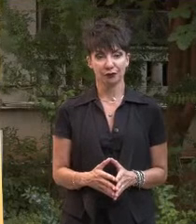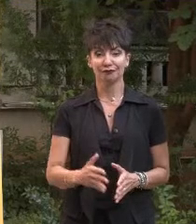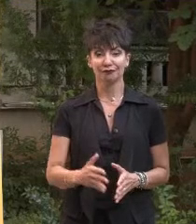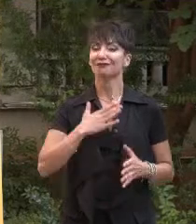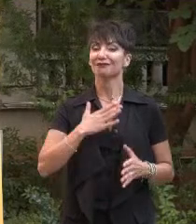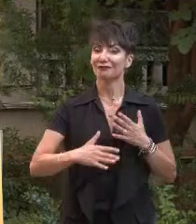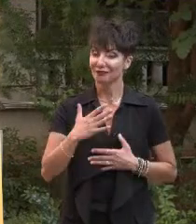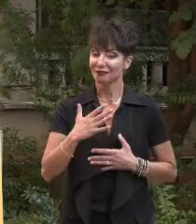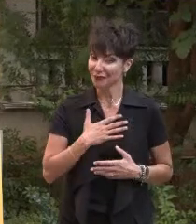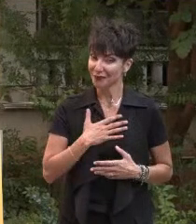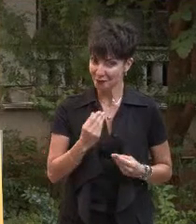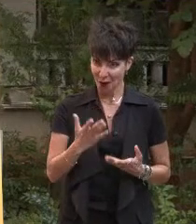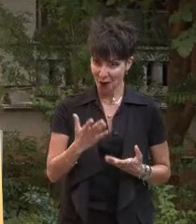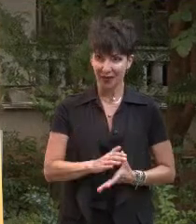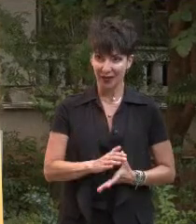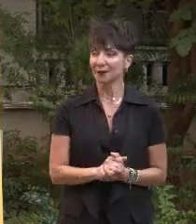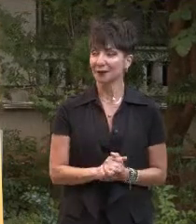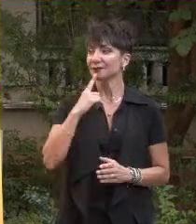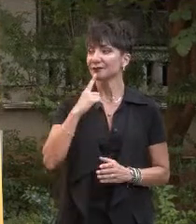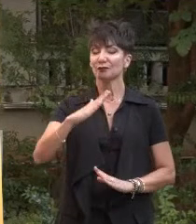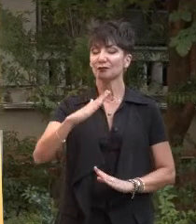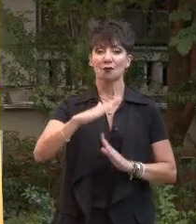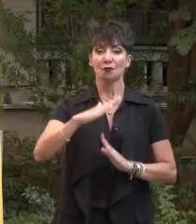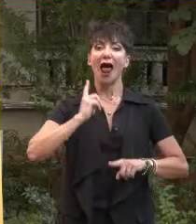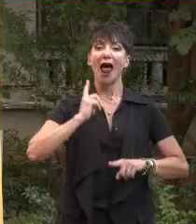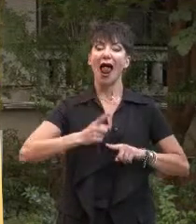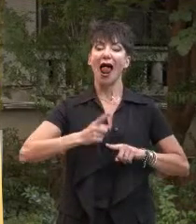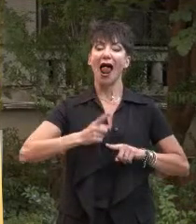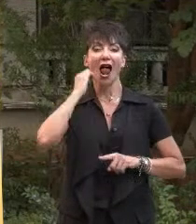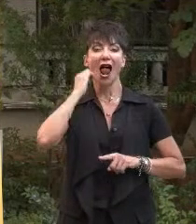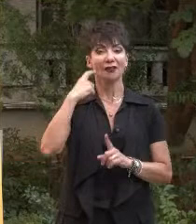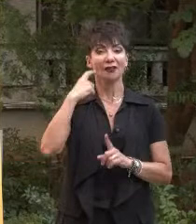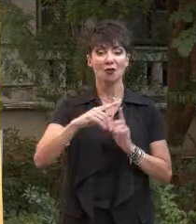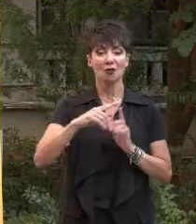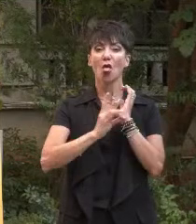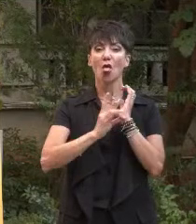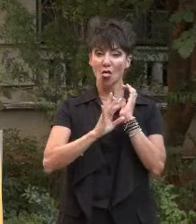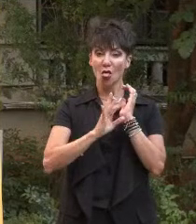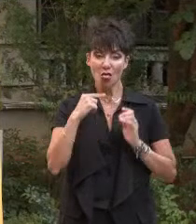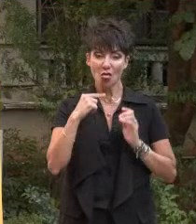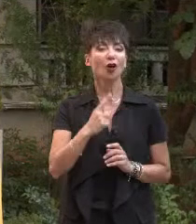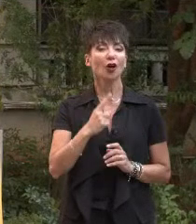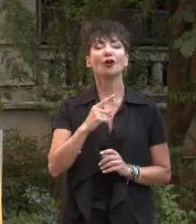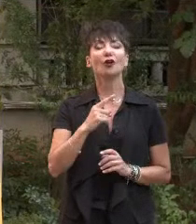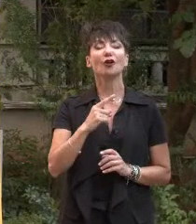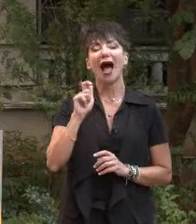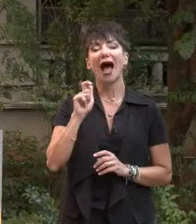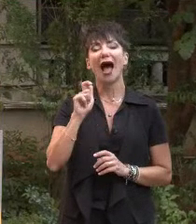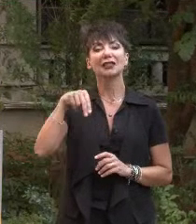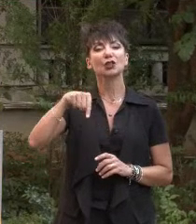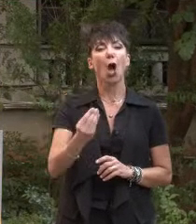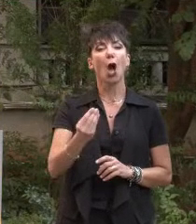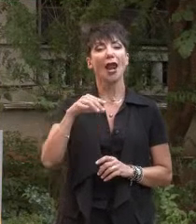Ευχαριστούμε και εμείς. Ο πρόεδρος του Ελληνικού Ερυθρού Σταυρού, Δ. Αντώνης Αυγερινός, θα χαιρετήσει την εκδήλωση.